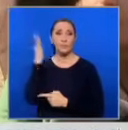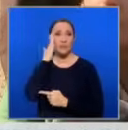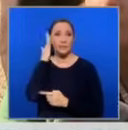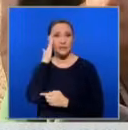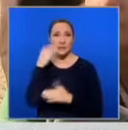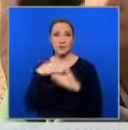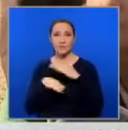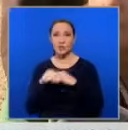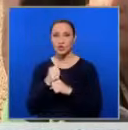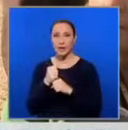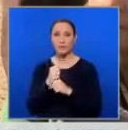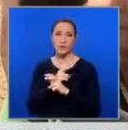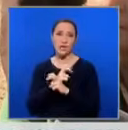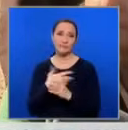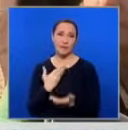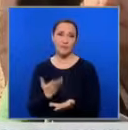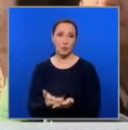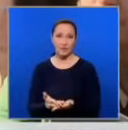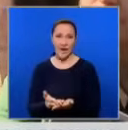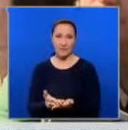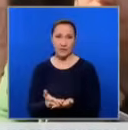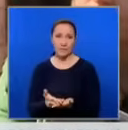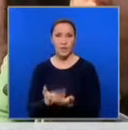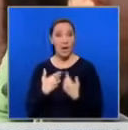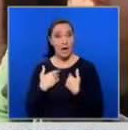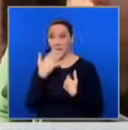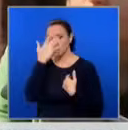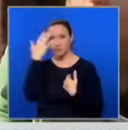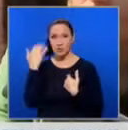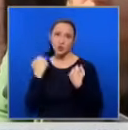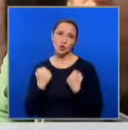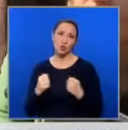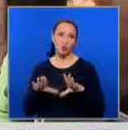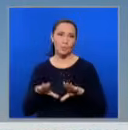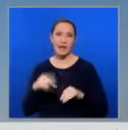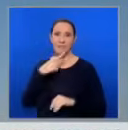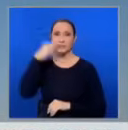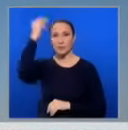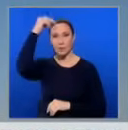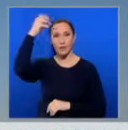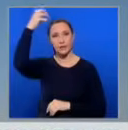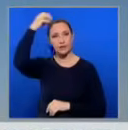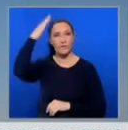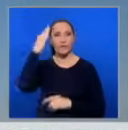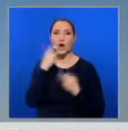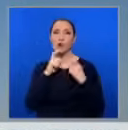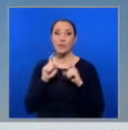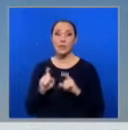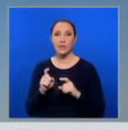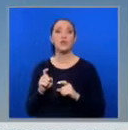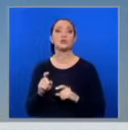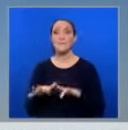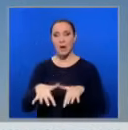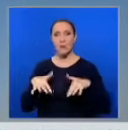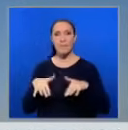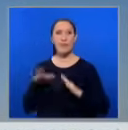на вътрешни работи на Австрия поставя, аз мисля, че са трудно приемливи за България. Държавният глава коментира още, че парламент